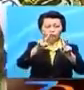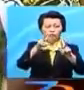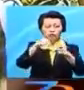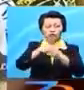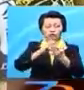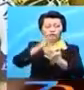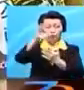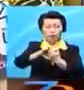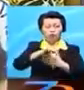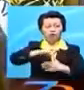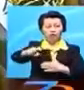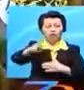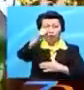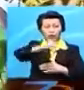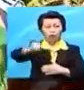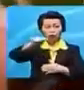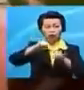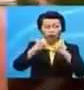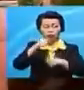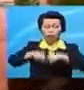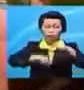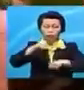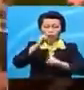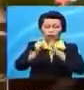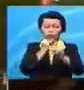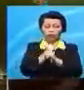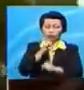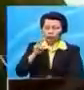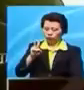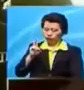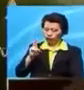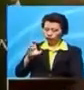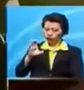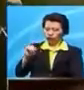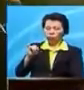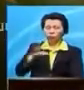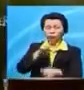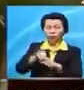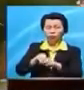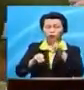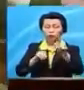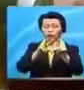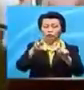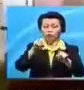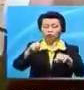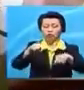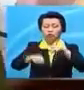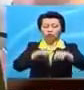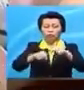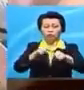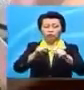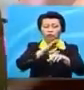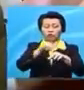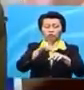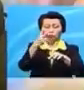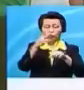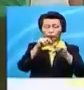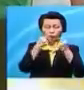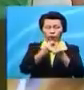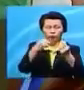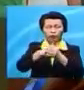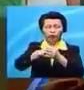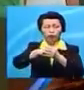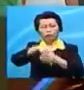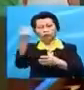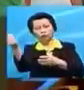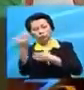kalender Jelajah Asia Kesatuan Berbasikal Antarabangsa UCI itu melibatkan 120 pelumba mewakili 20 pasukan dalam dan